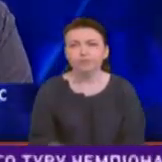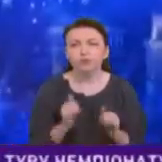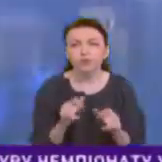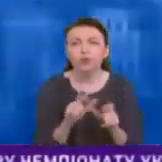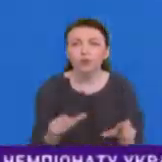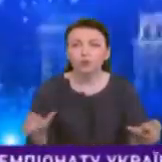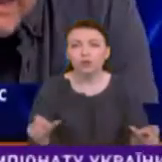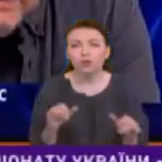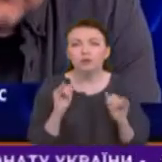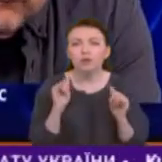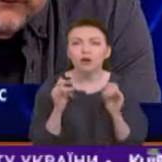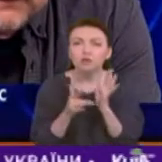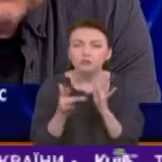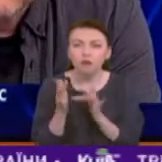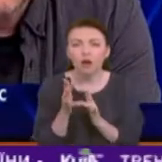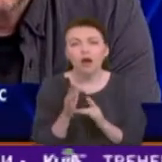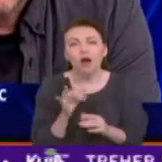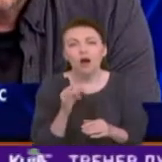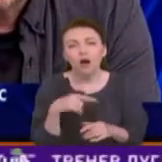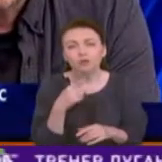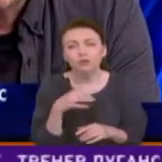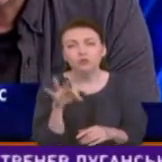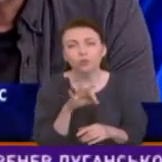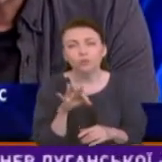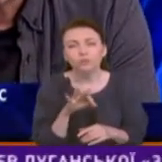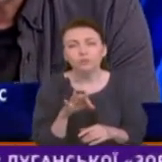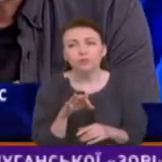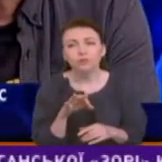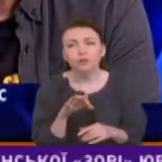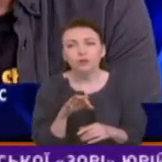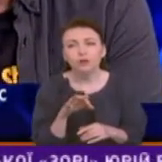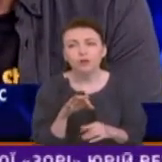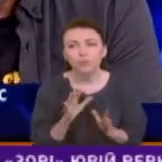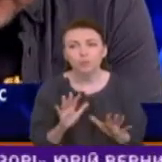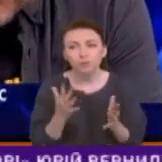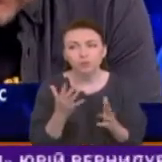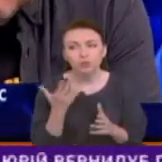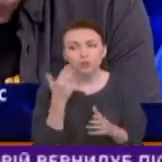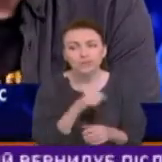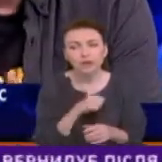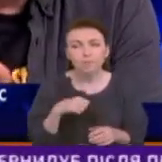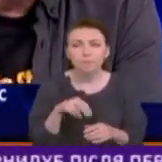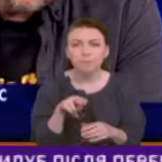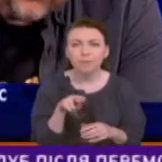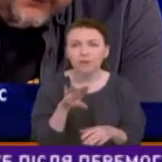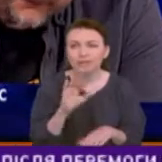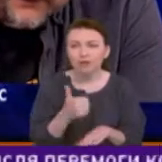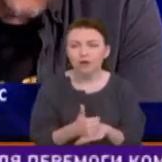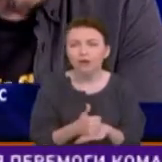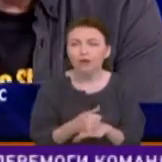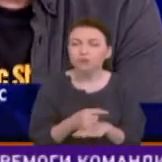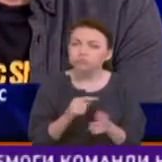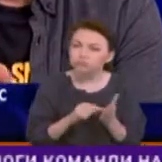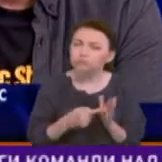людей, для Христа. А мова йдеться про те, що все-таки момент, коли сам патріарх Філарет наполіг на кандидатурі